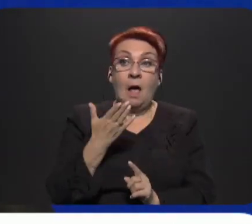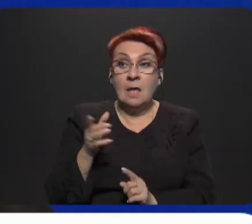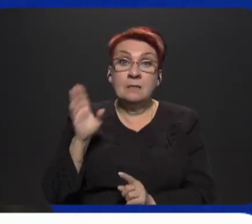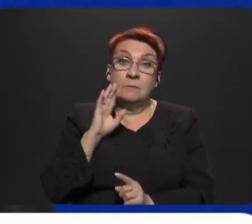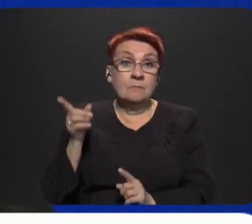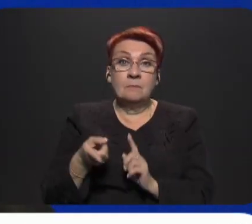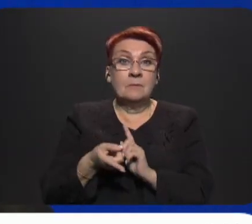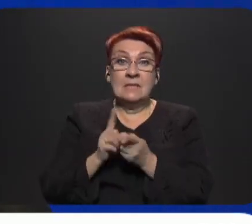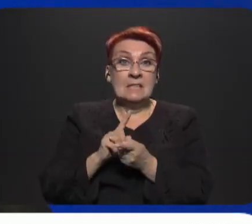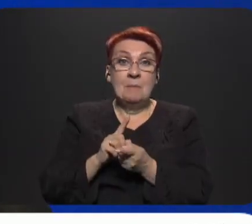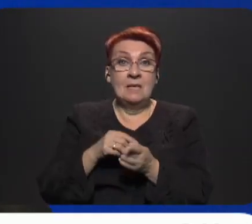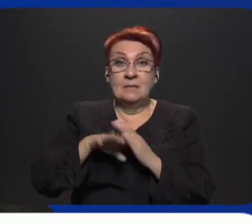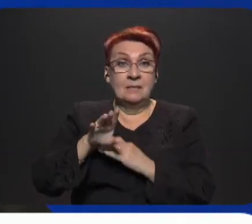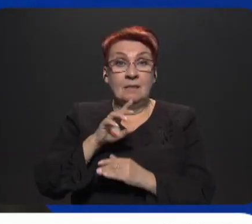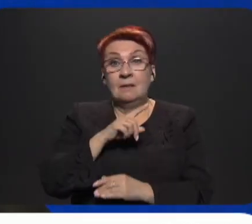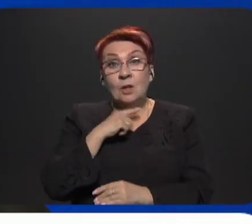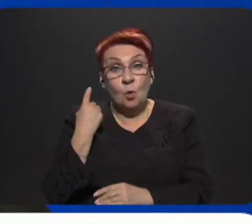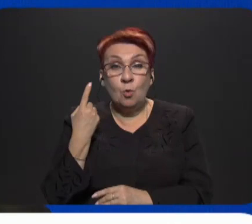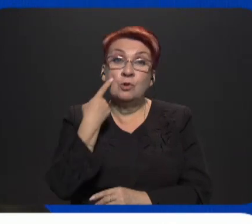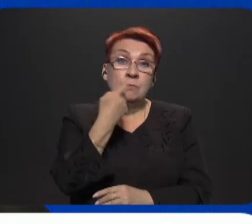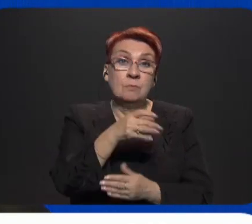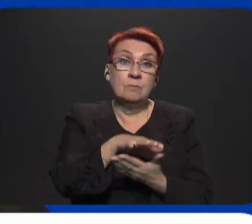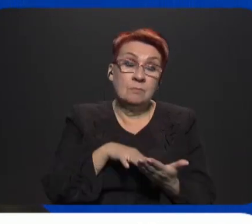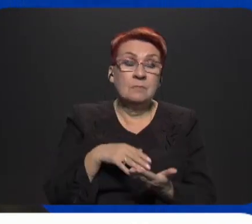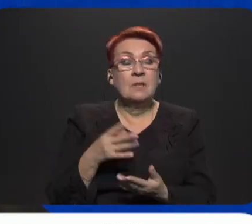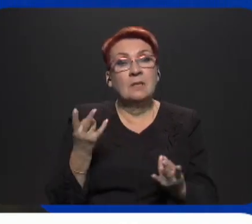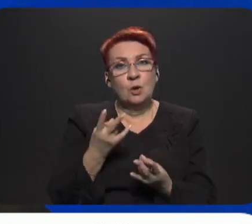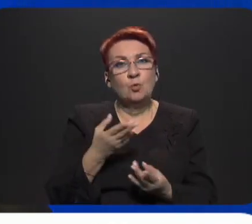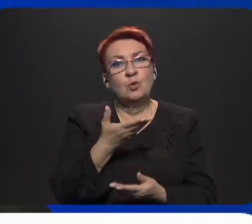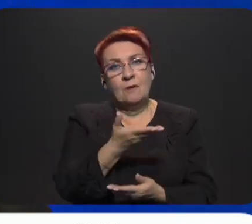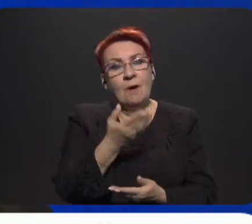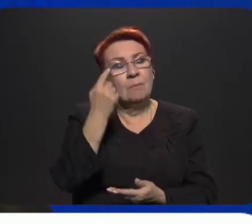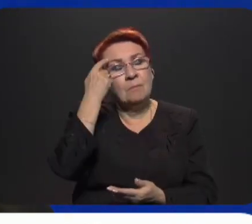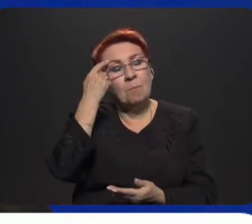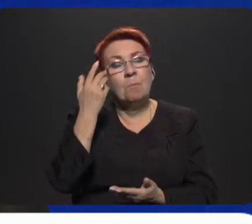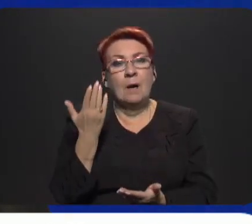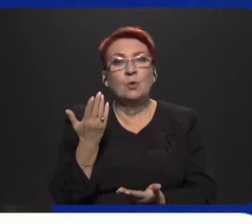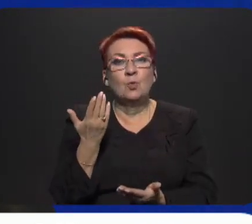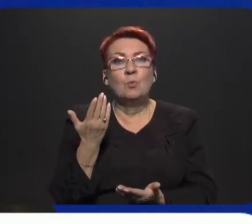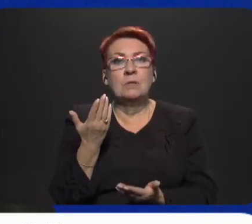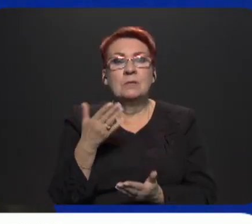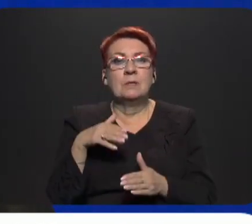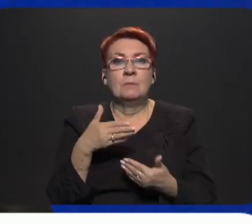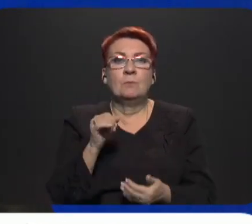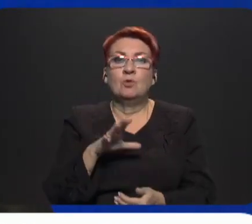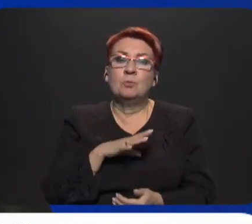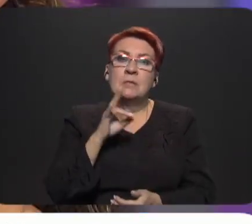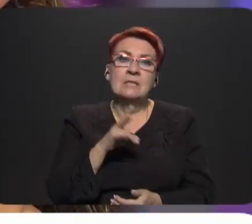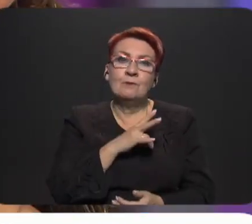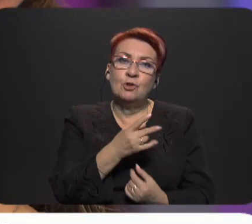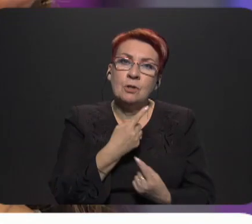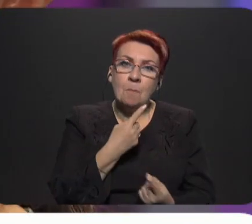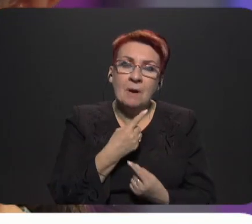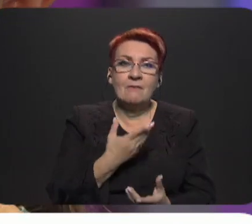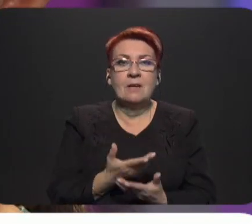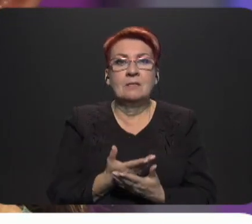собирается меняться, значит, нужно какие-то другие моменты обращаться, может быть, к священнику обратиться.